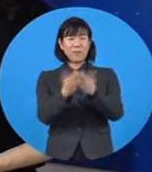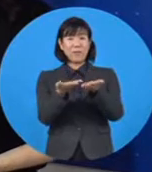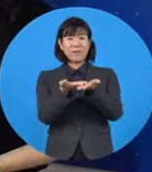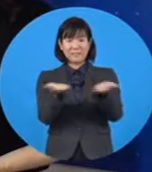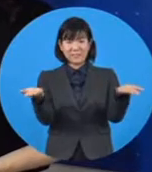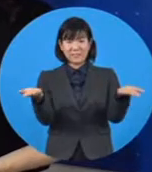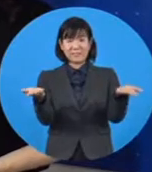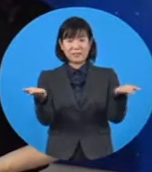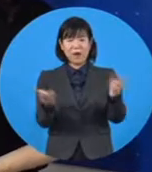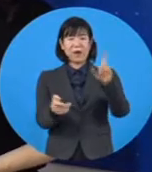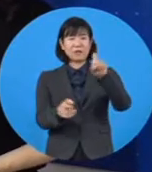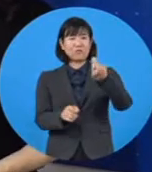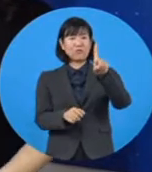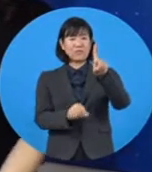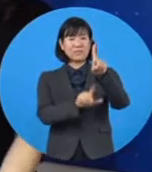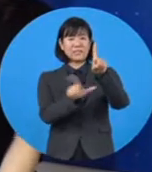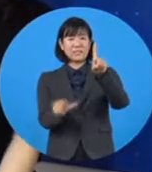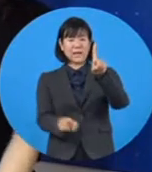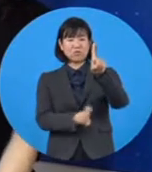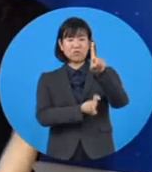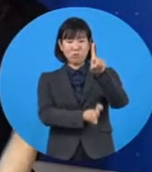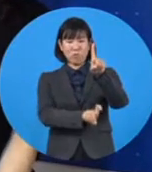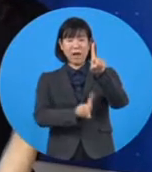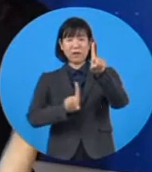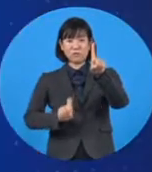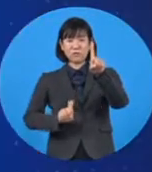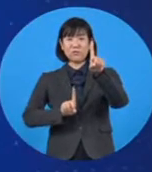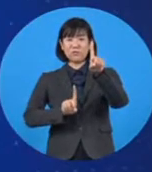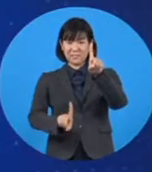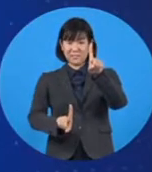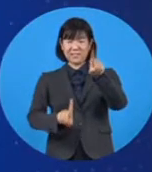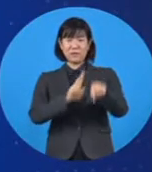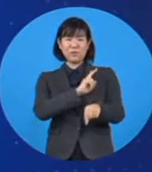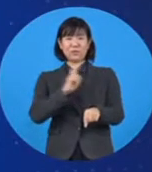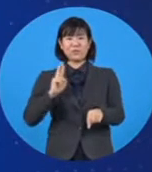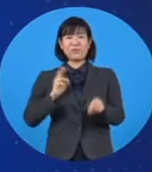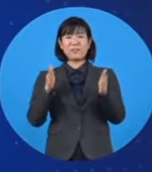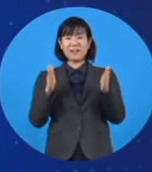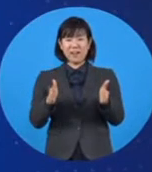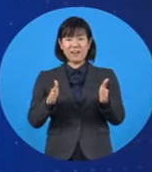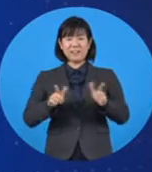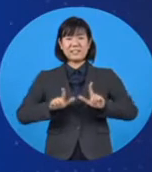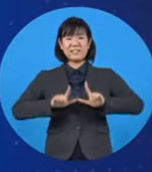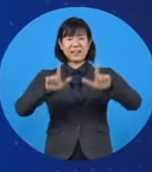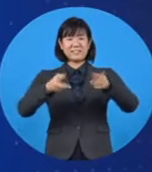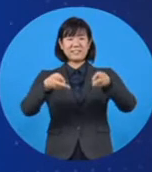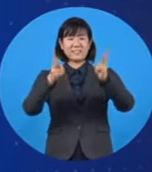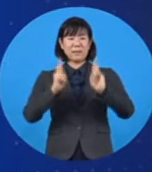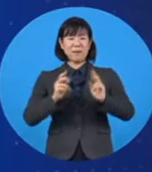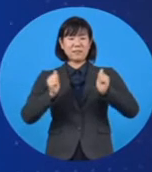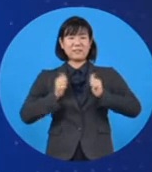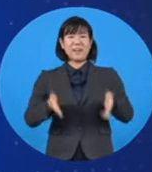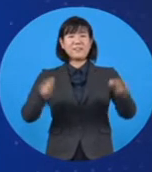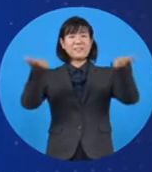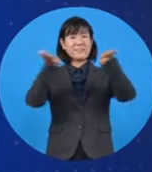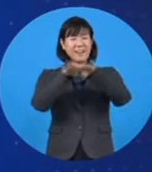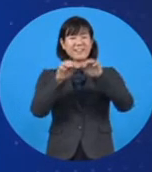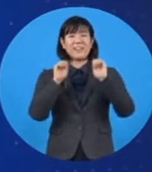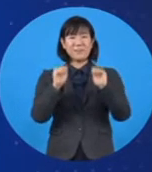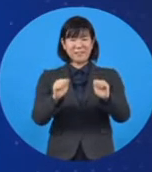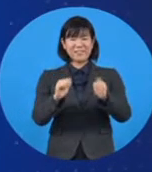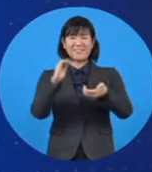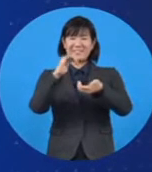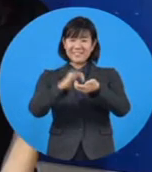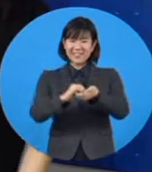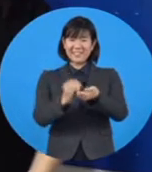板橋産業見本市、11月10日11日の2日間にわたって区立東板橋体育館で